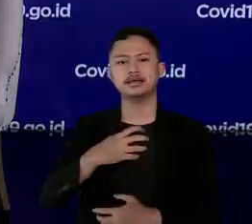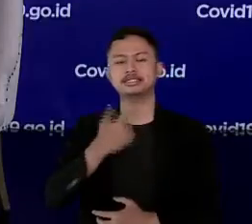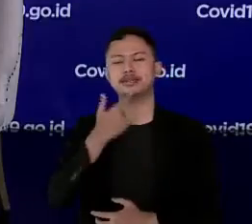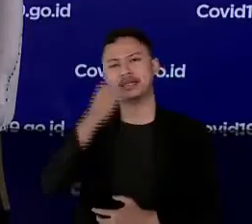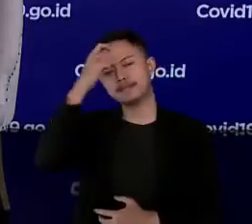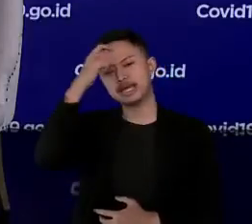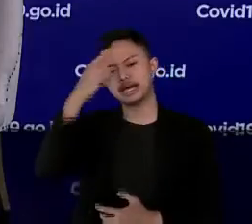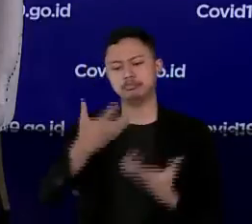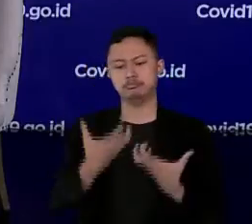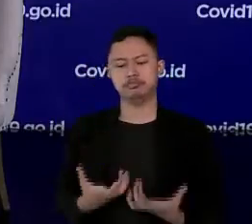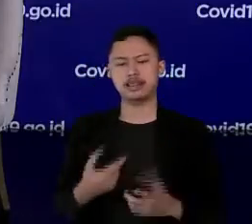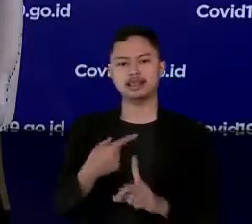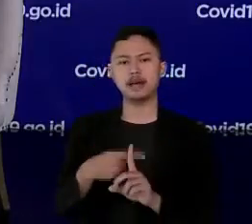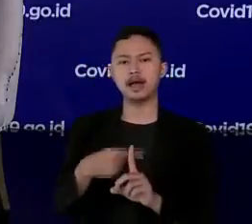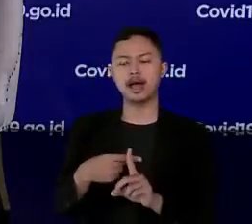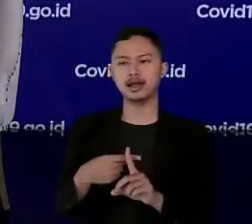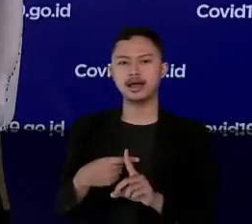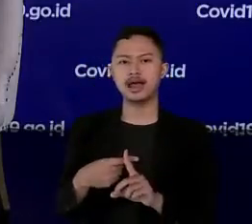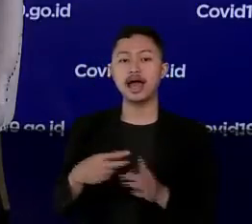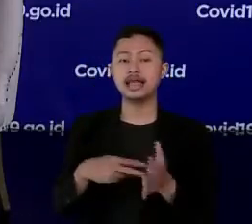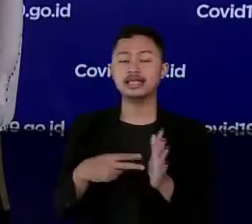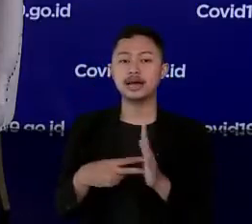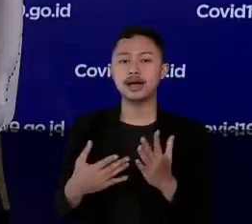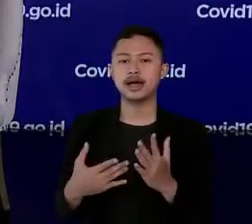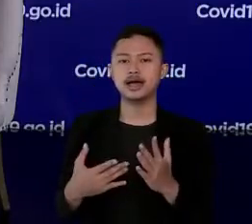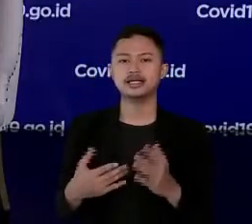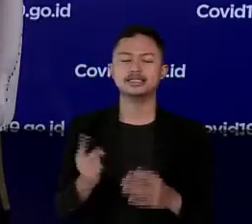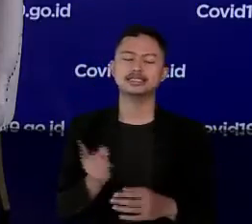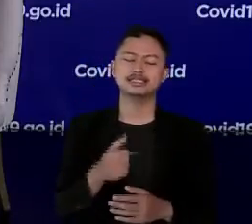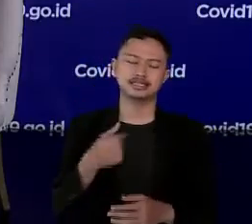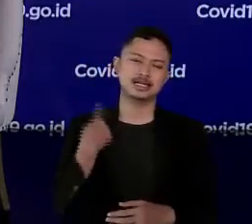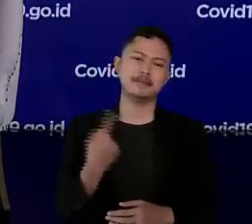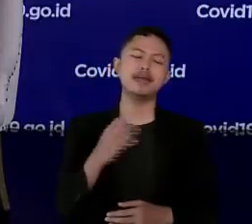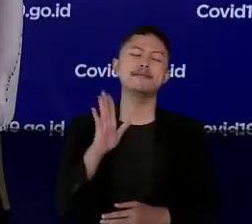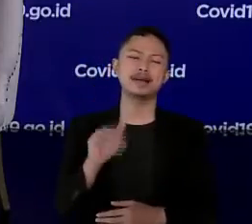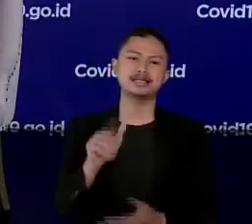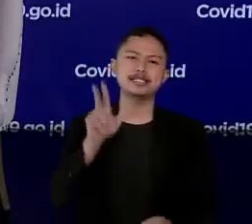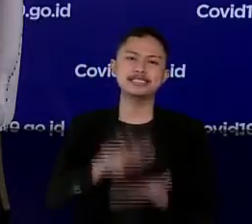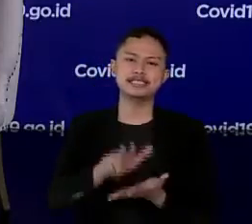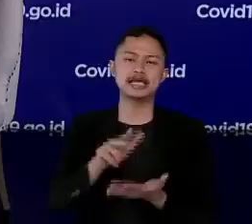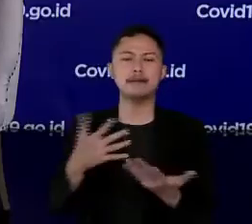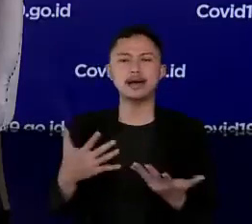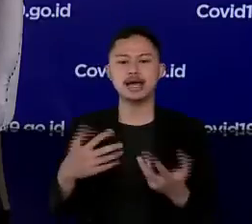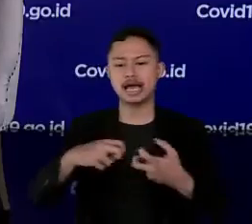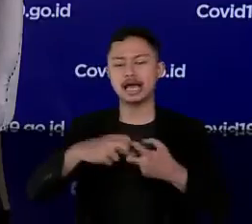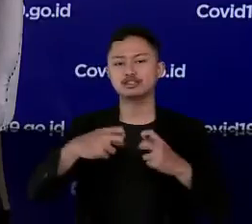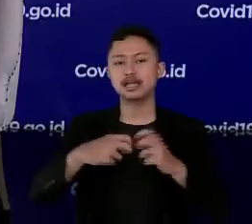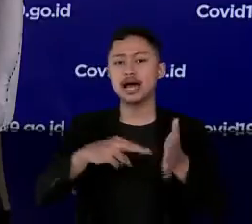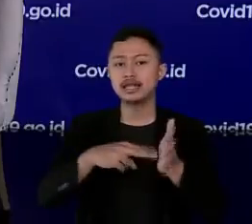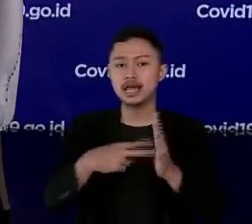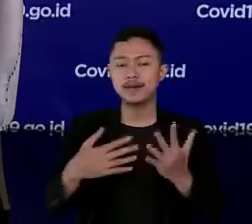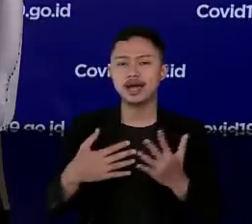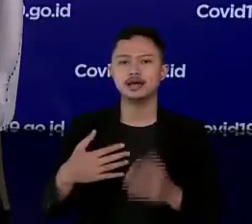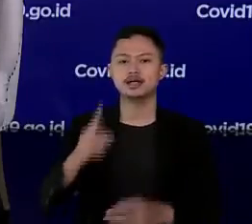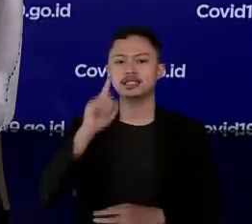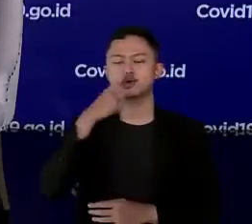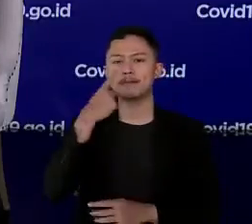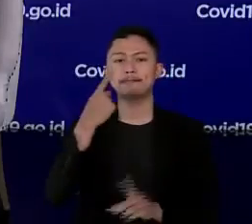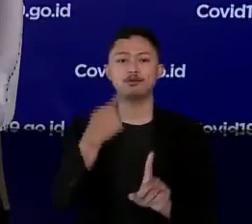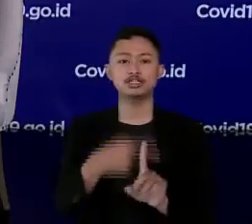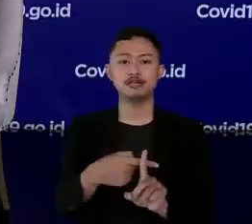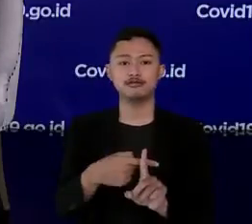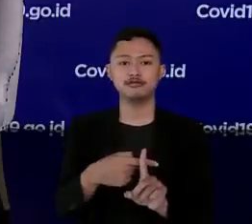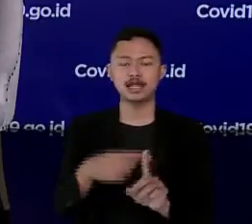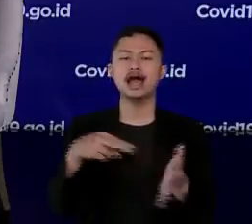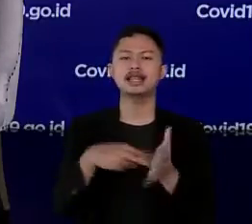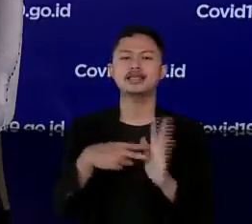menyatakan kasus itu adalah orang yang terkonfirmasi positif Apakah dia bergejala atau tidak baik dokter ini selanjutnya ada